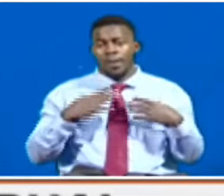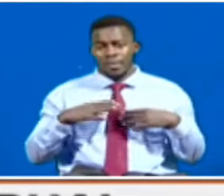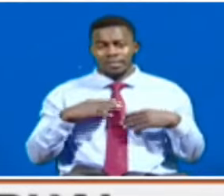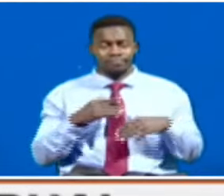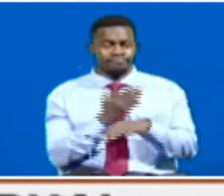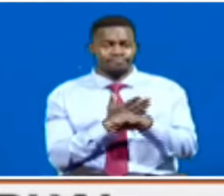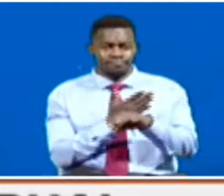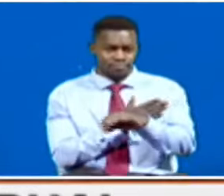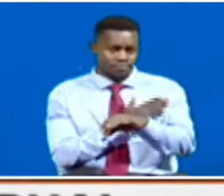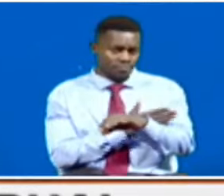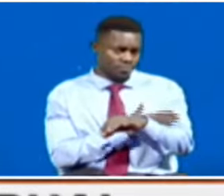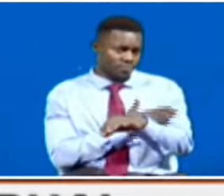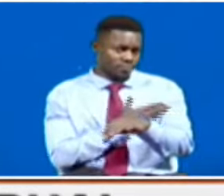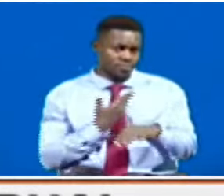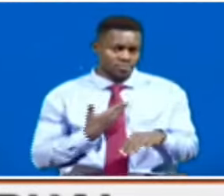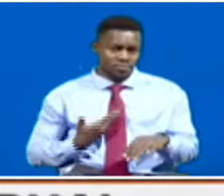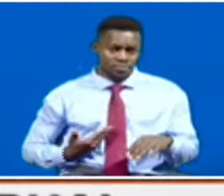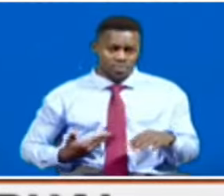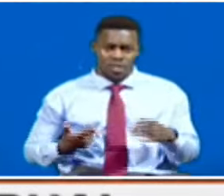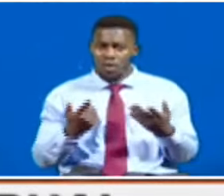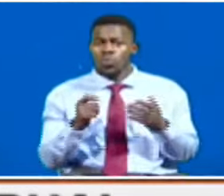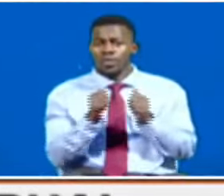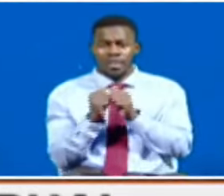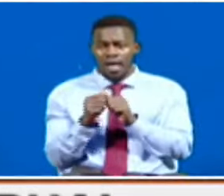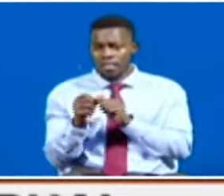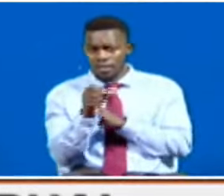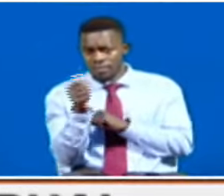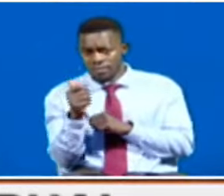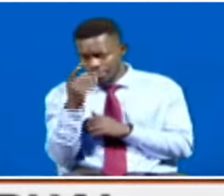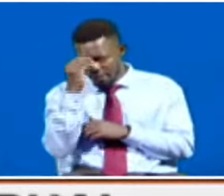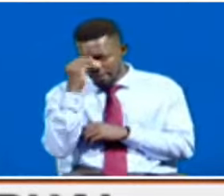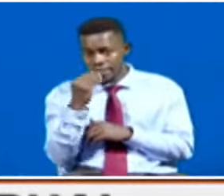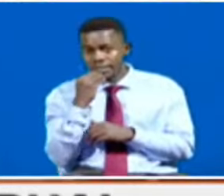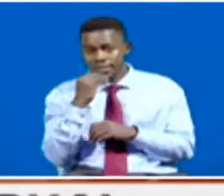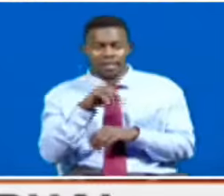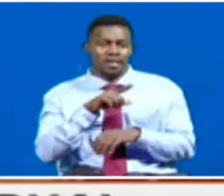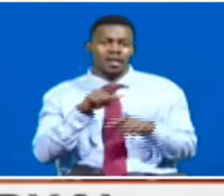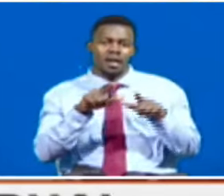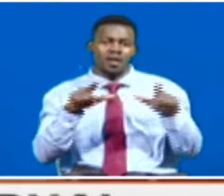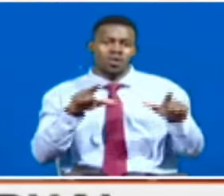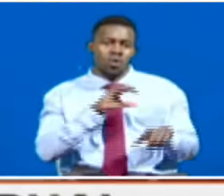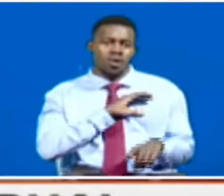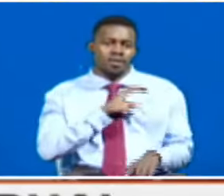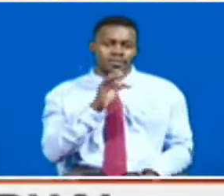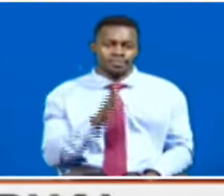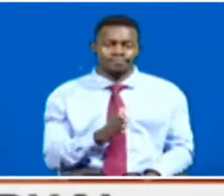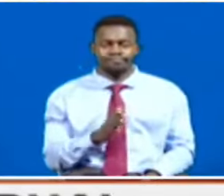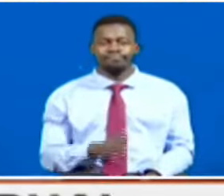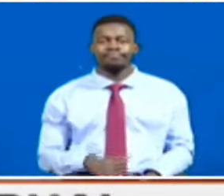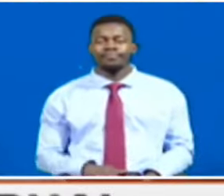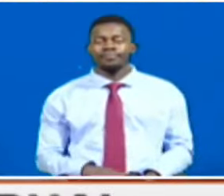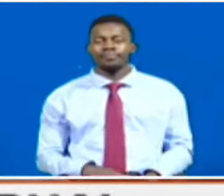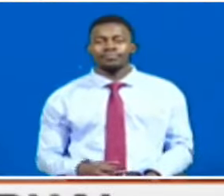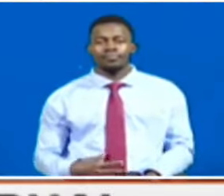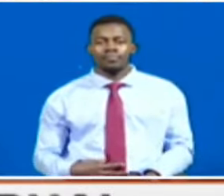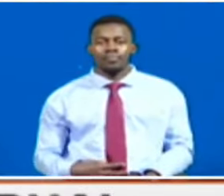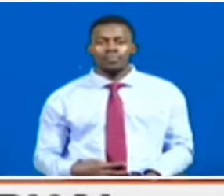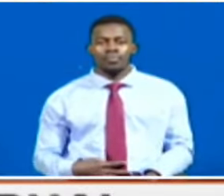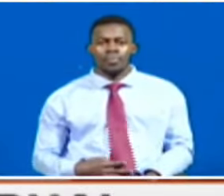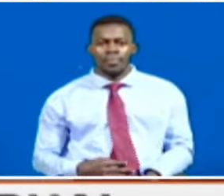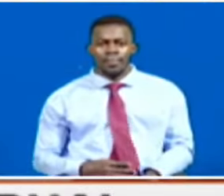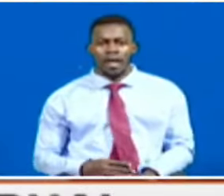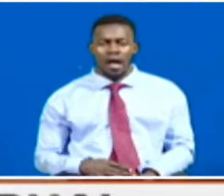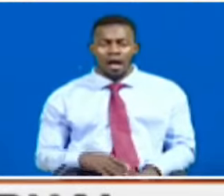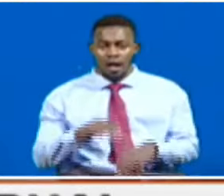wawekezaji wa kibinafsi ambao wamekuwa wakijifanya wamiliki wa ardhi hiyo. Tumepata shida kubwa sana na watu